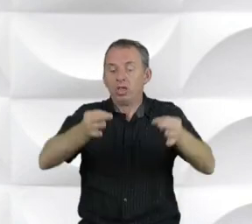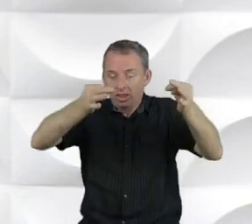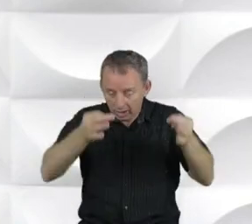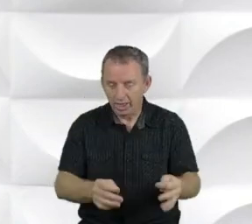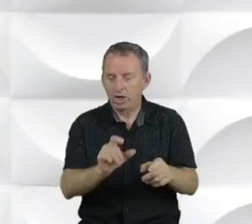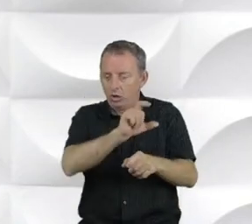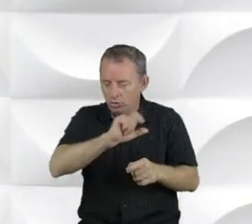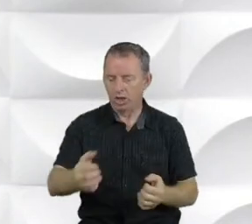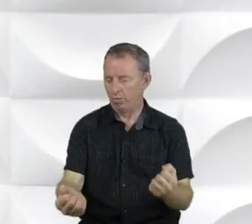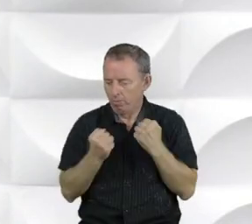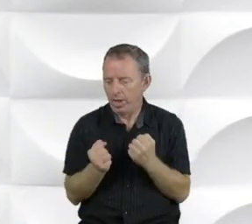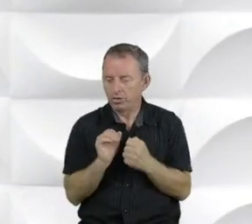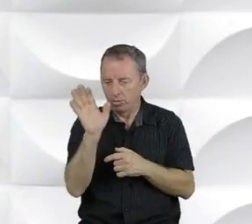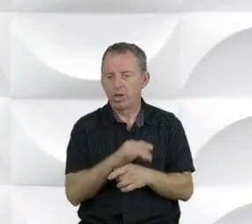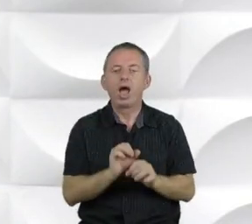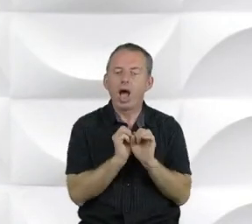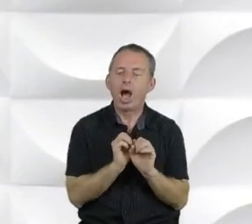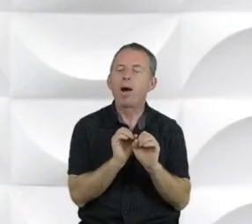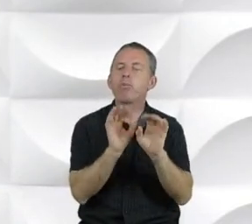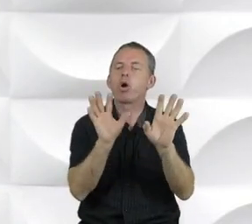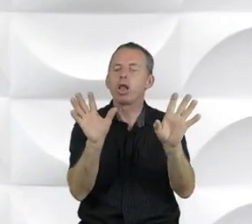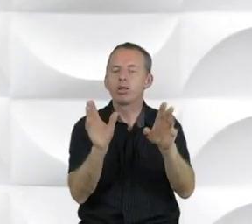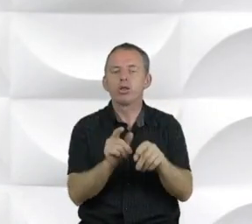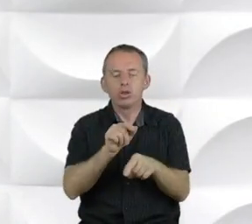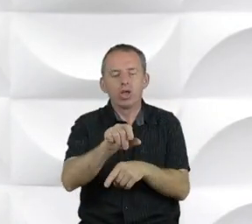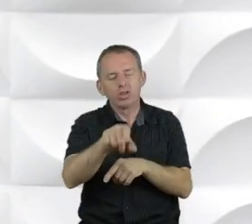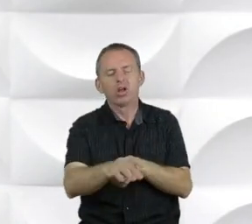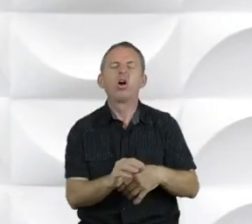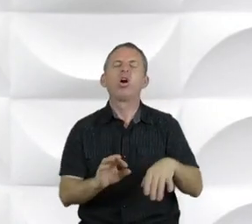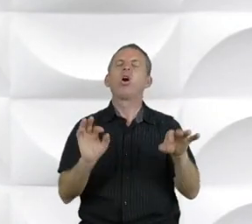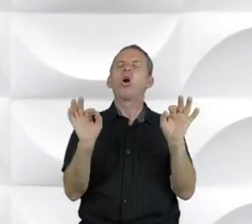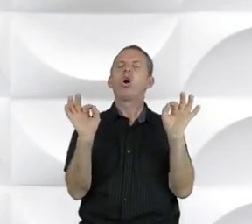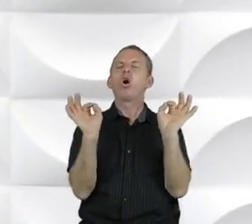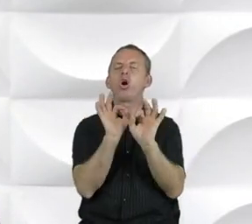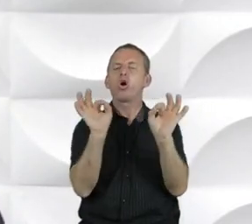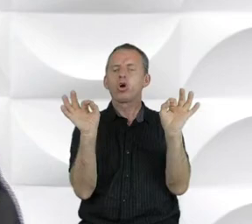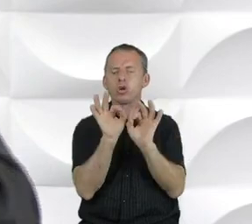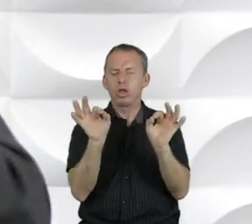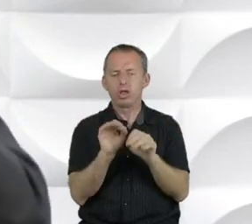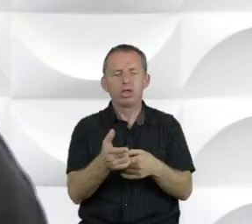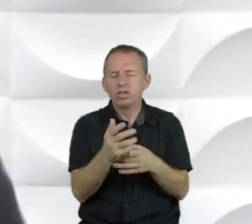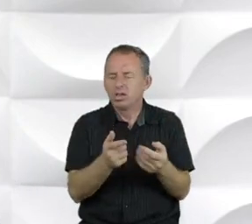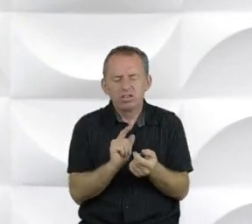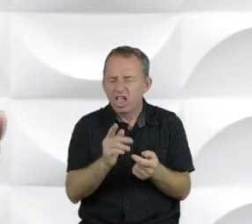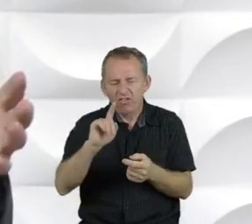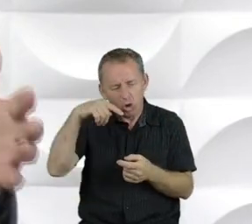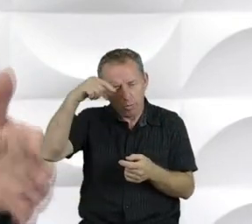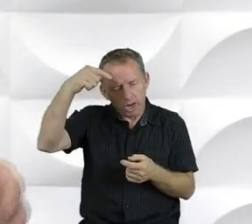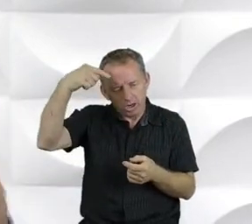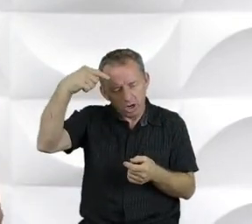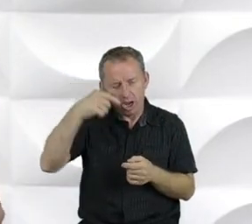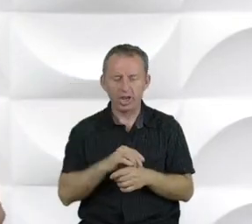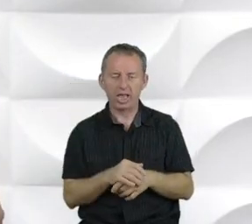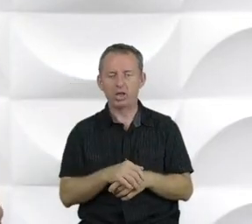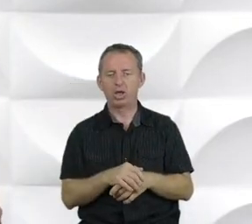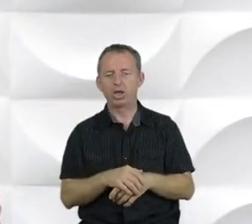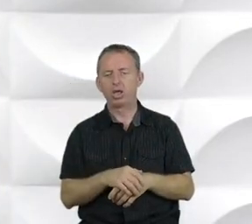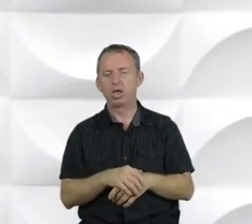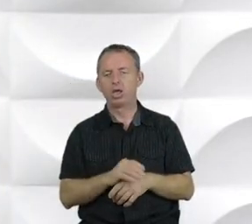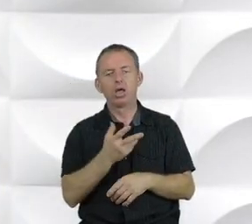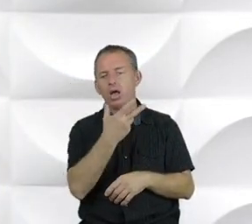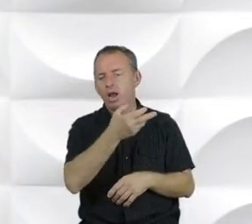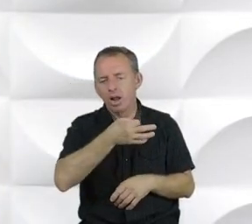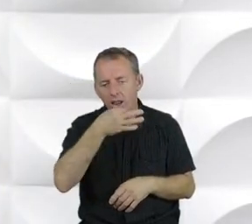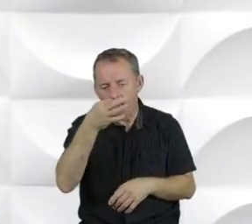Bo apokalipsa to jest coś okropnego, coś niewyobrażalnego i